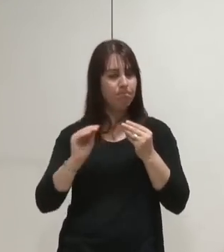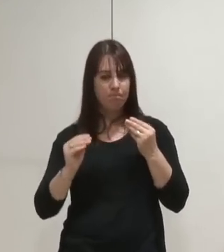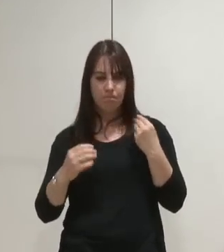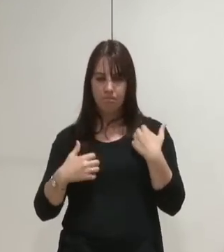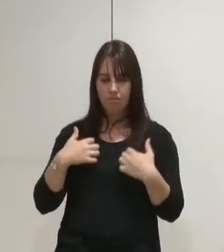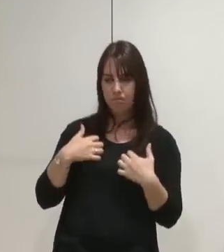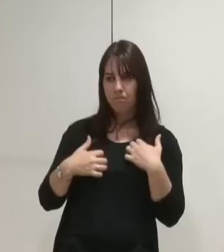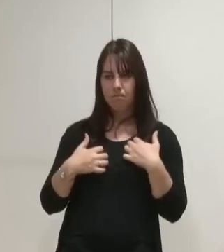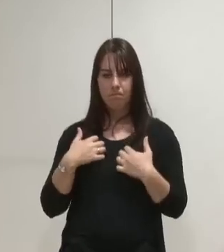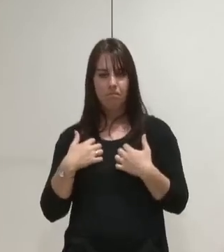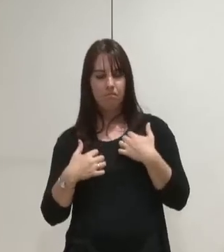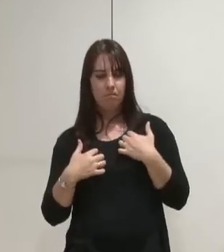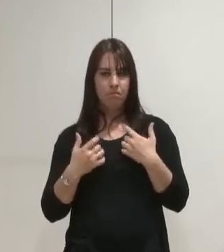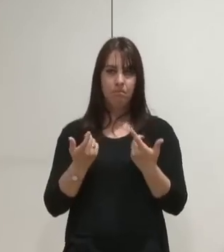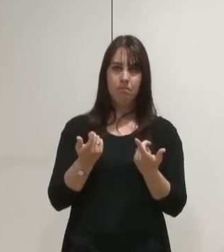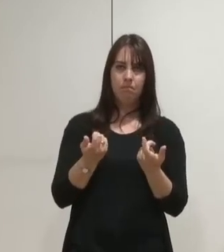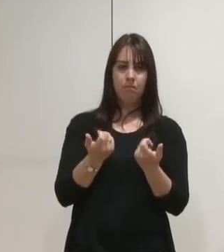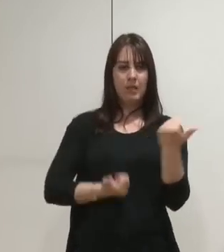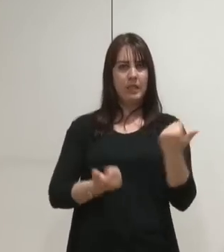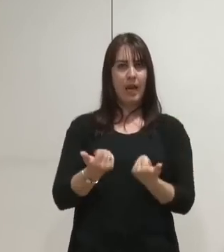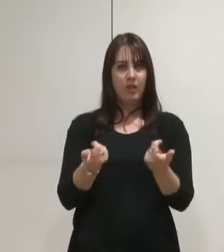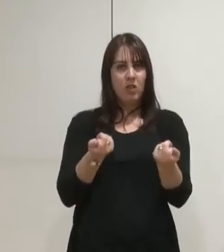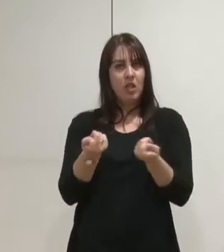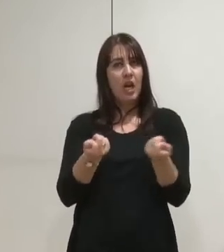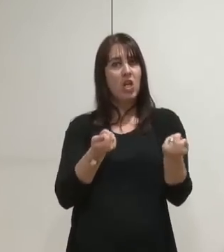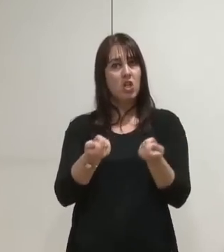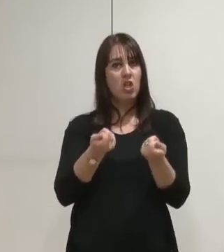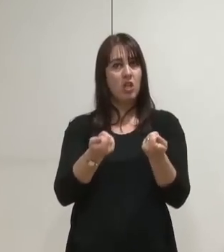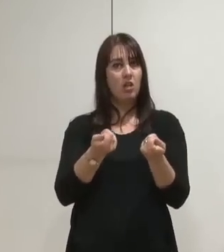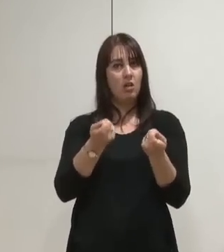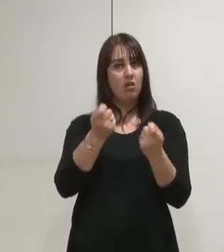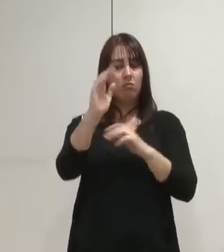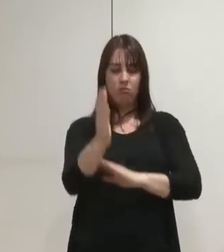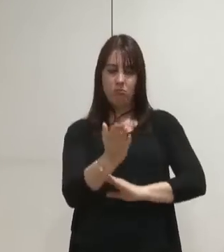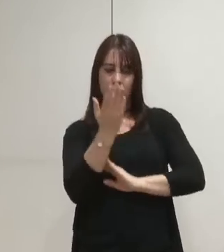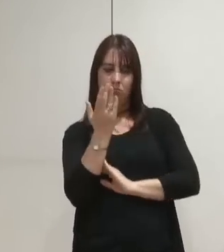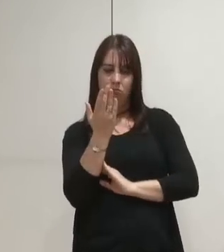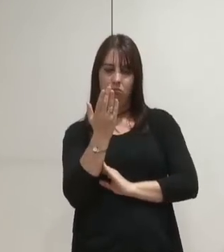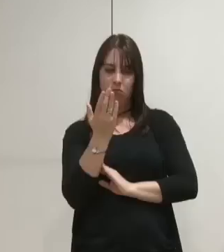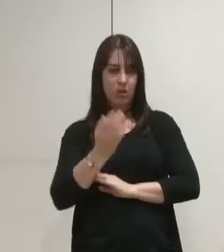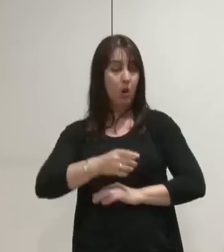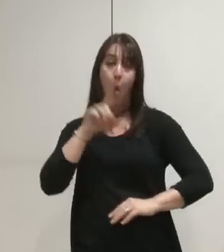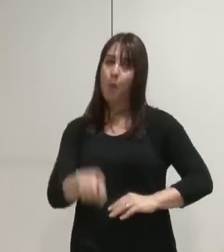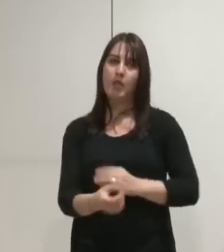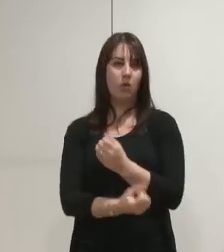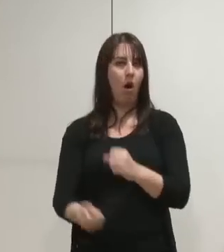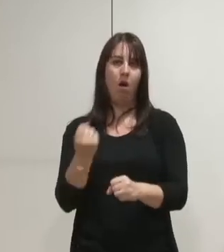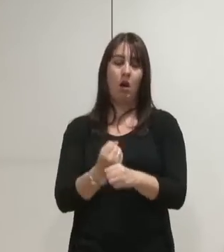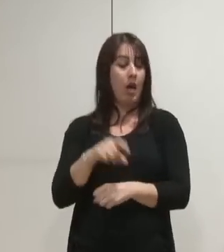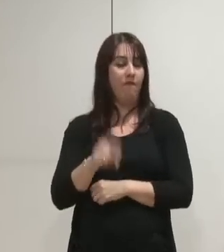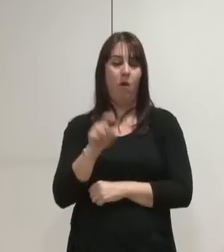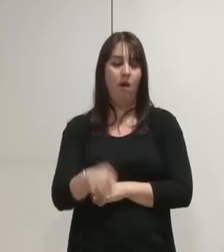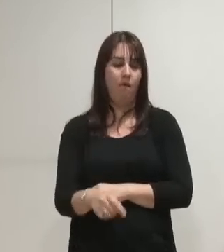aussi si la régie nous est présenté comme une création indispensable aujourd'hui nous nous serons posé la